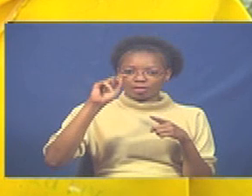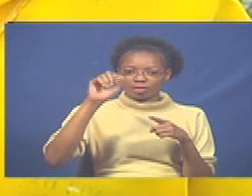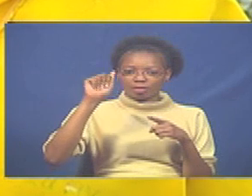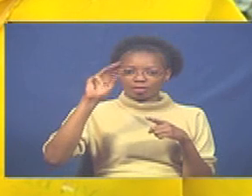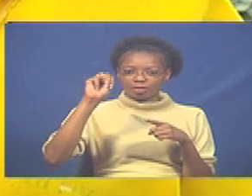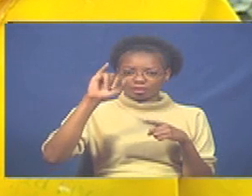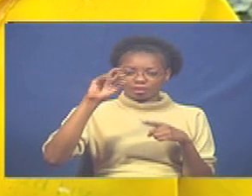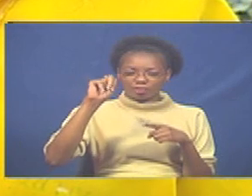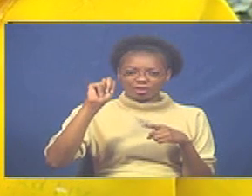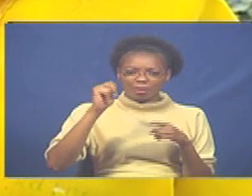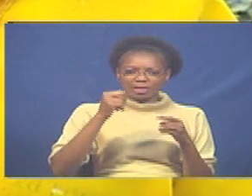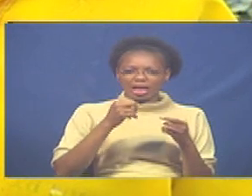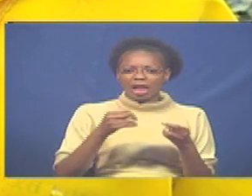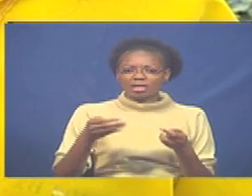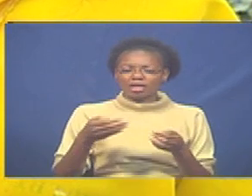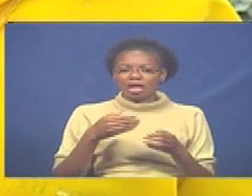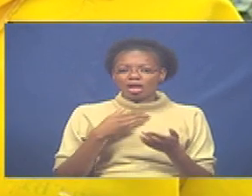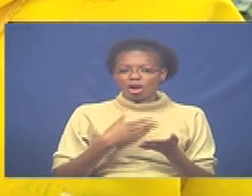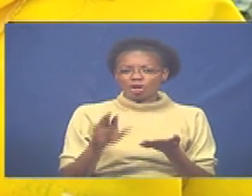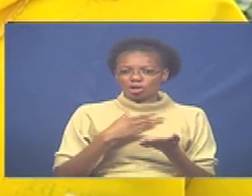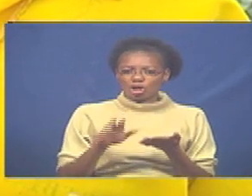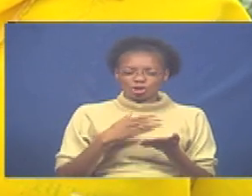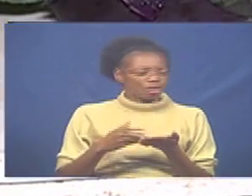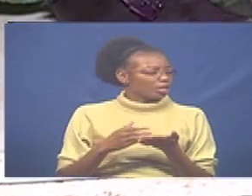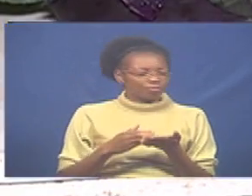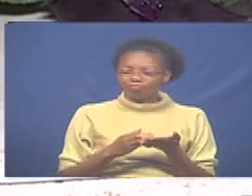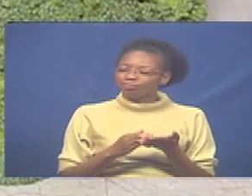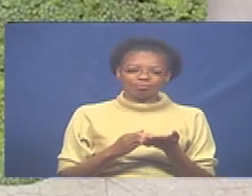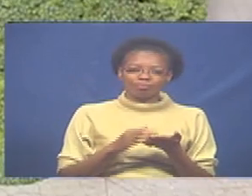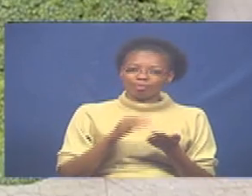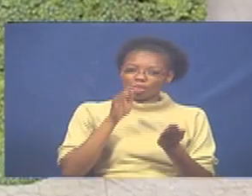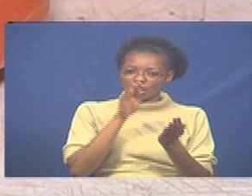ukipata madini yake ni ya juu zaidi kuliko mboga za kawaida.